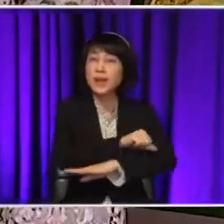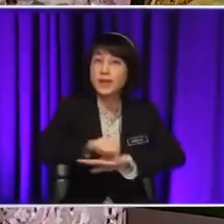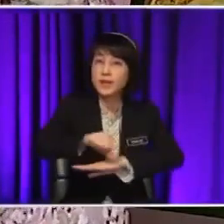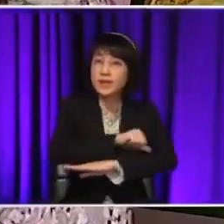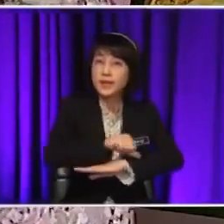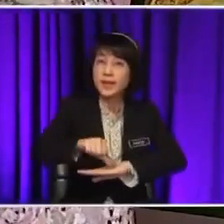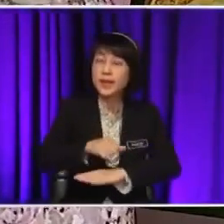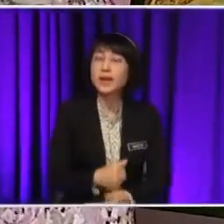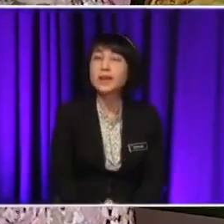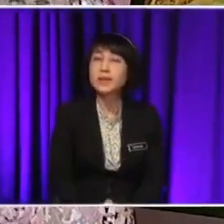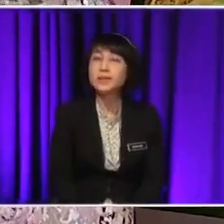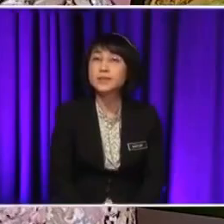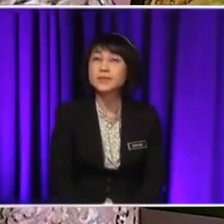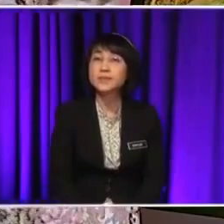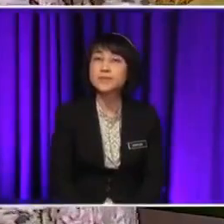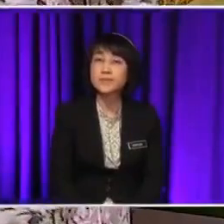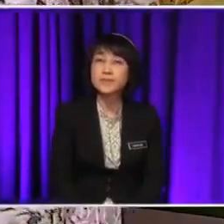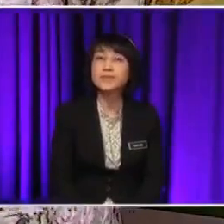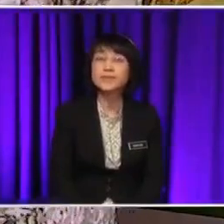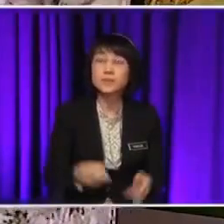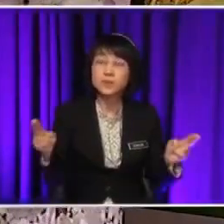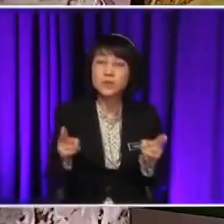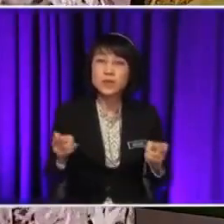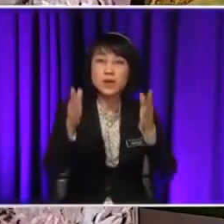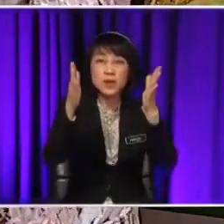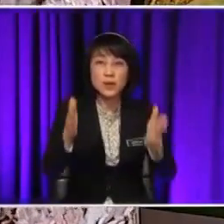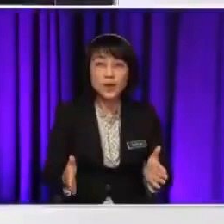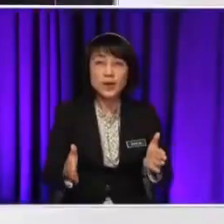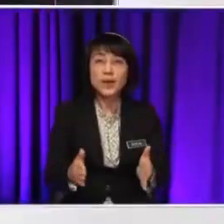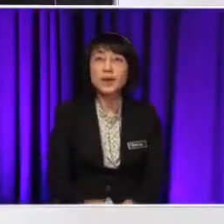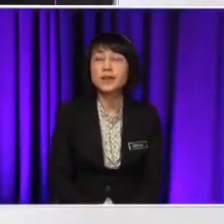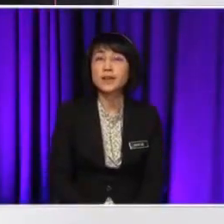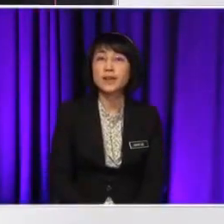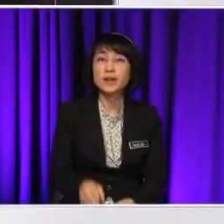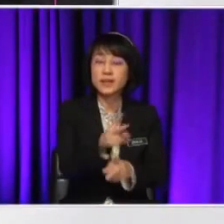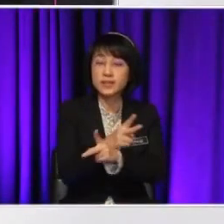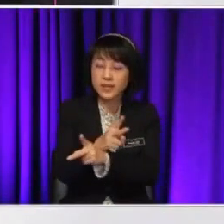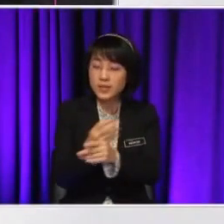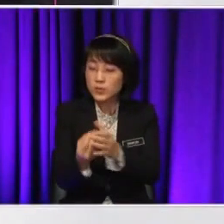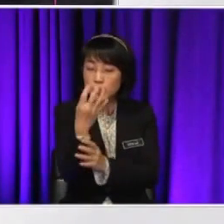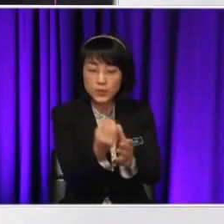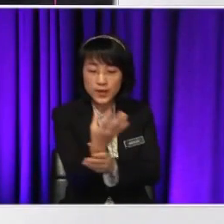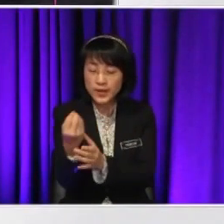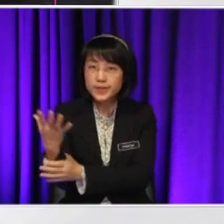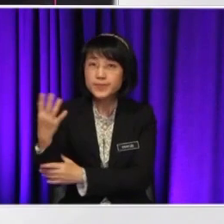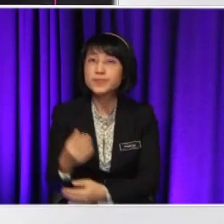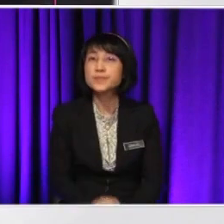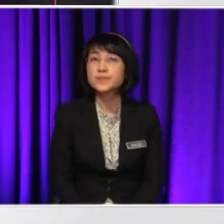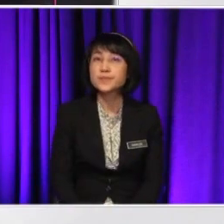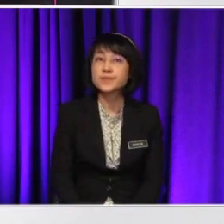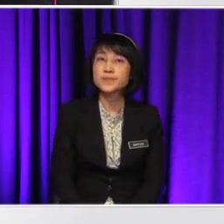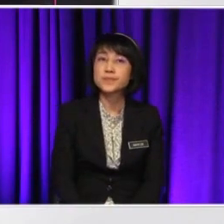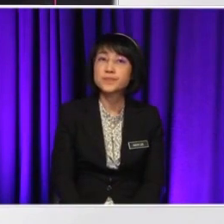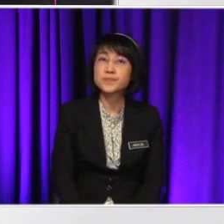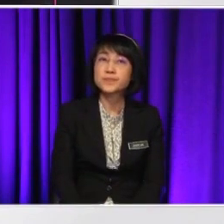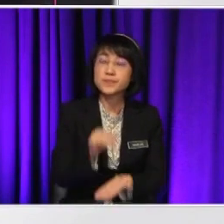kontraktor, usahawan nursery. Okey. Aha. Kita teruskan lagi. Okey, institusi pengajian tinggi